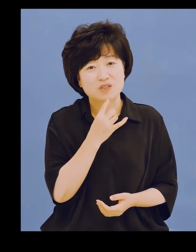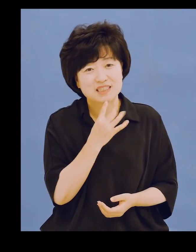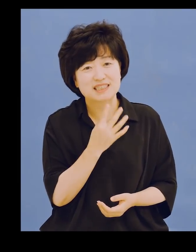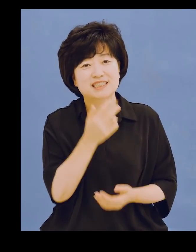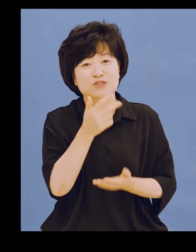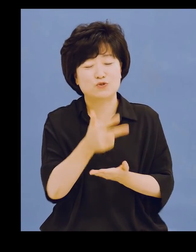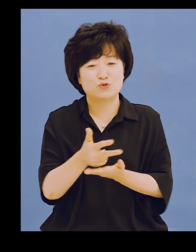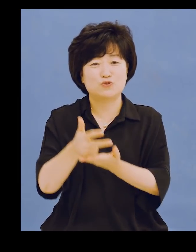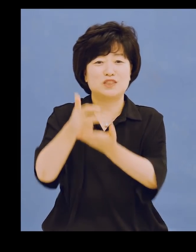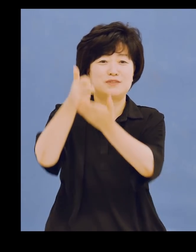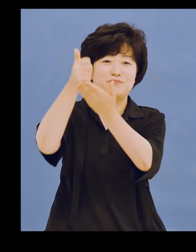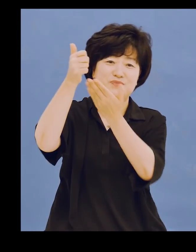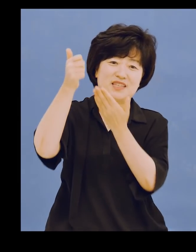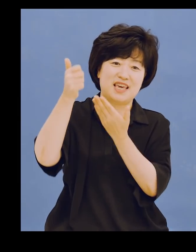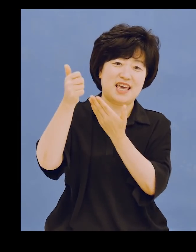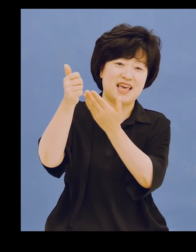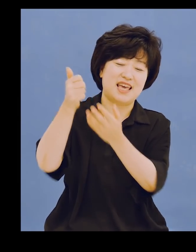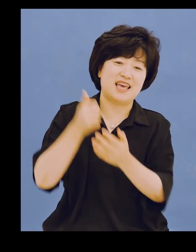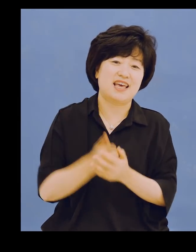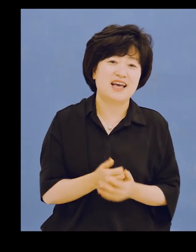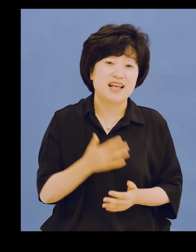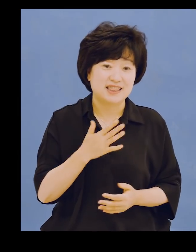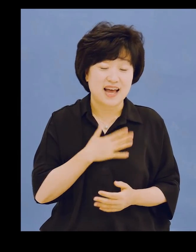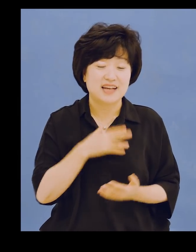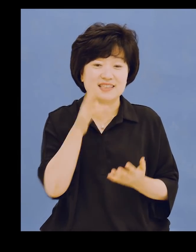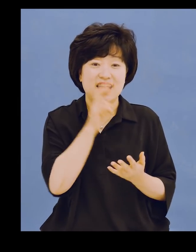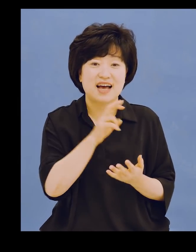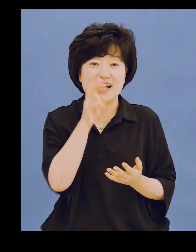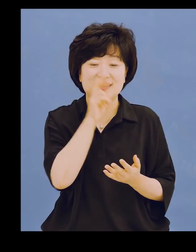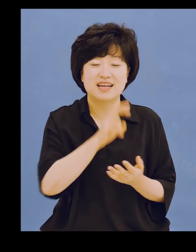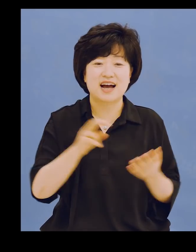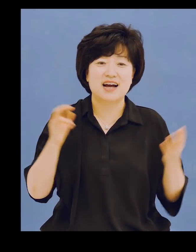오직 주님께 나